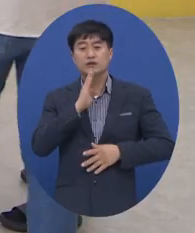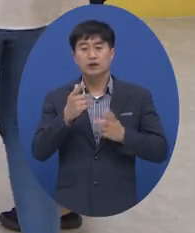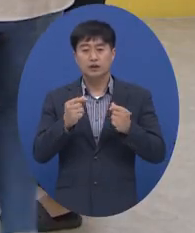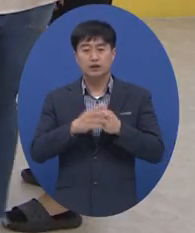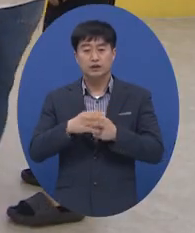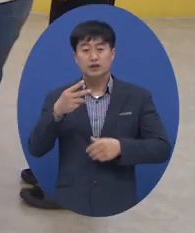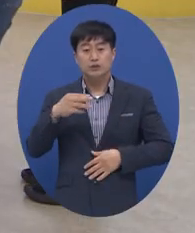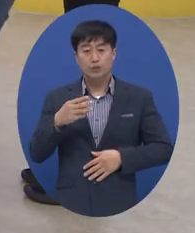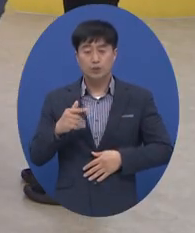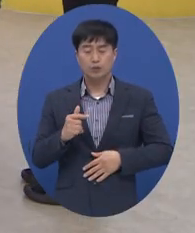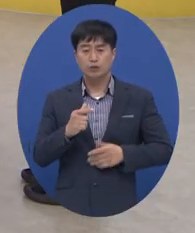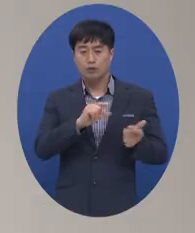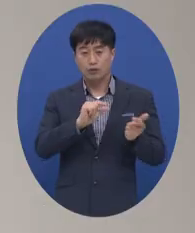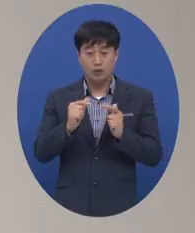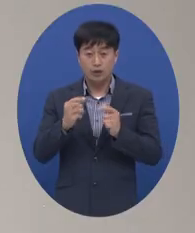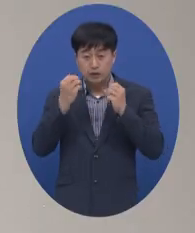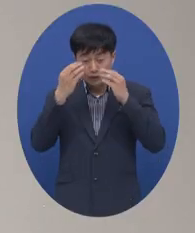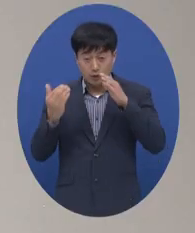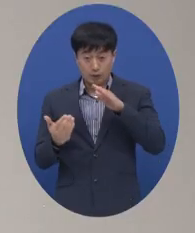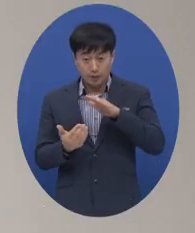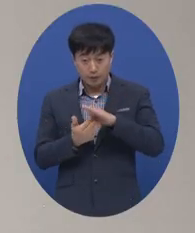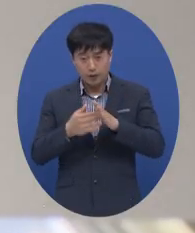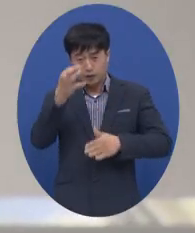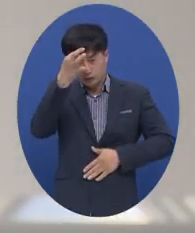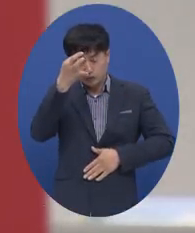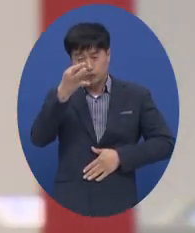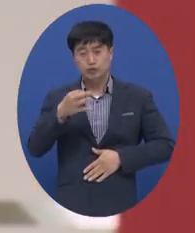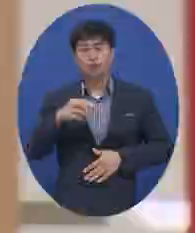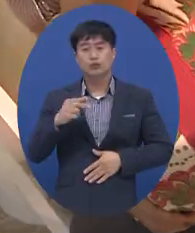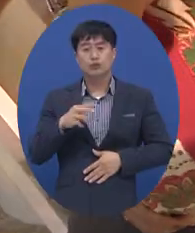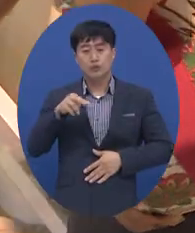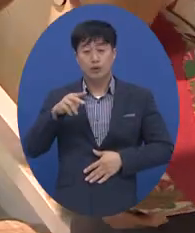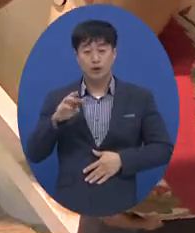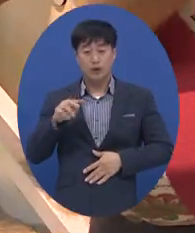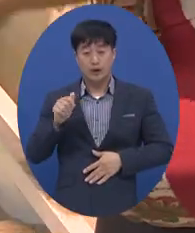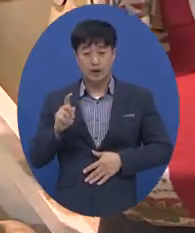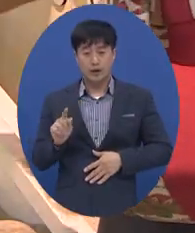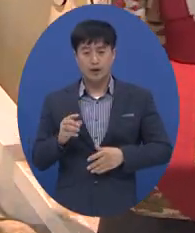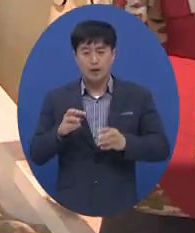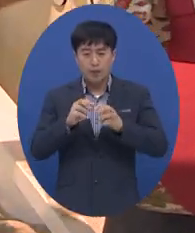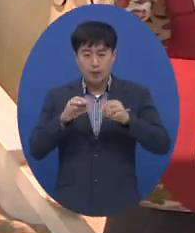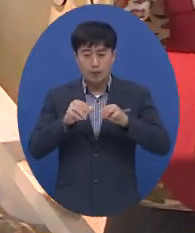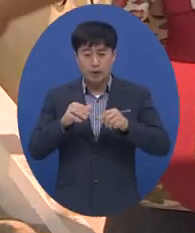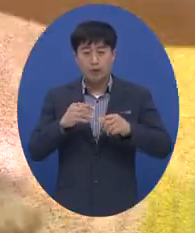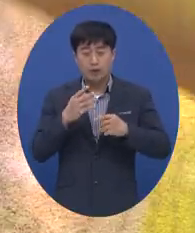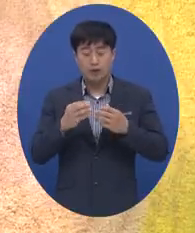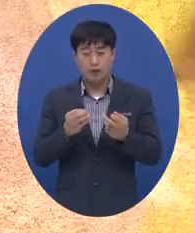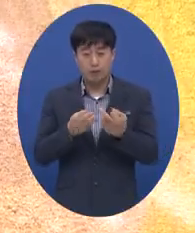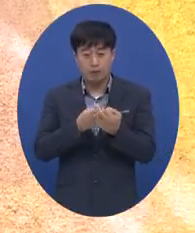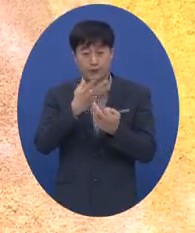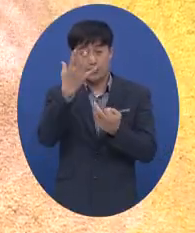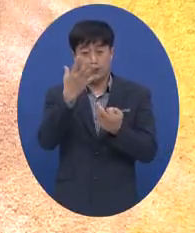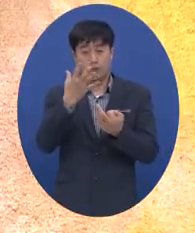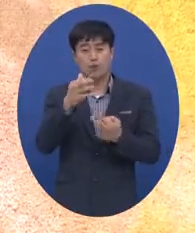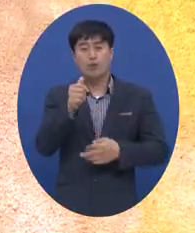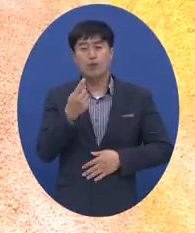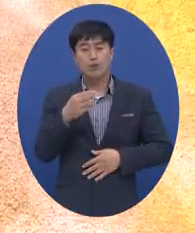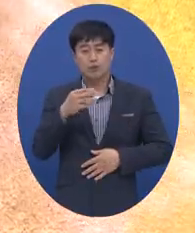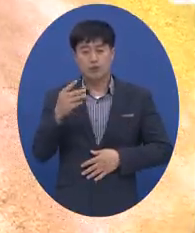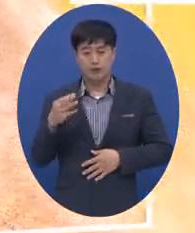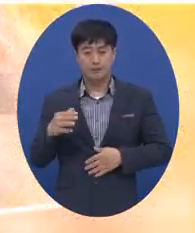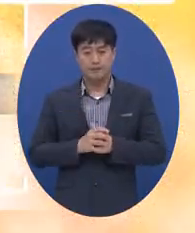드론이 나 로봇 등 첨단기술을 주제로 꾸며진 성남판교 어린이도서관 모레 놀이와 홀로그램이 결합된 화산 체험도 인기